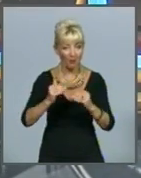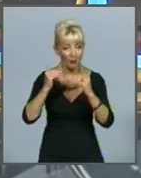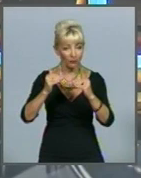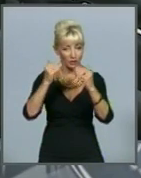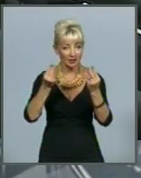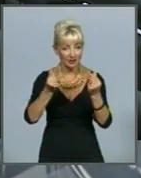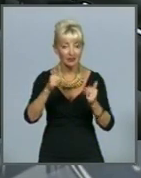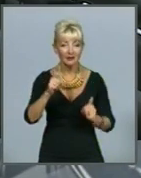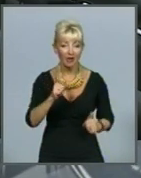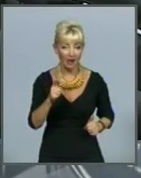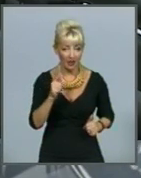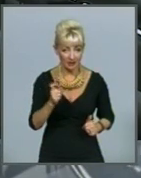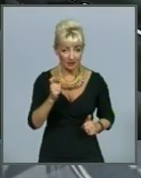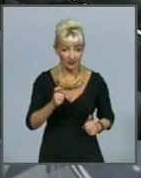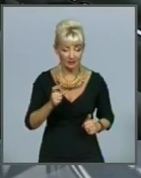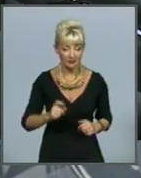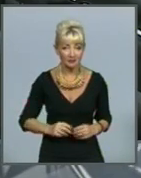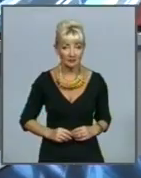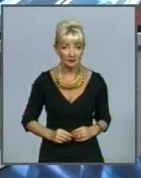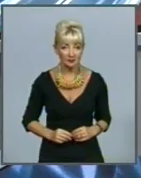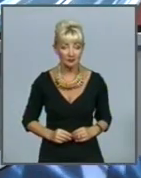Синицький, Євген Клочко, Харківські Ізвестія.